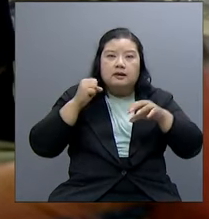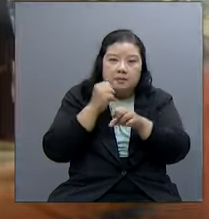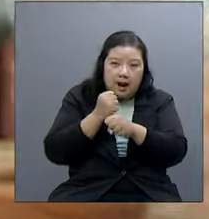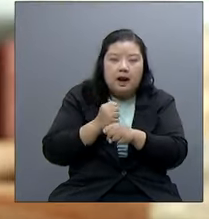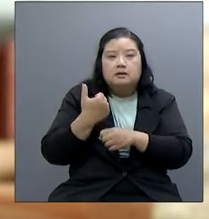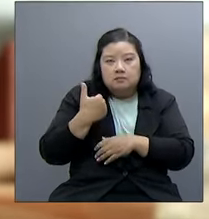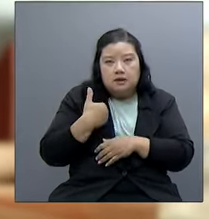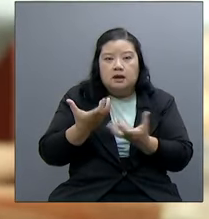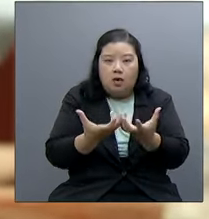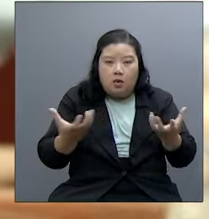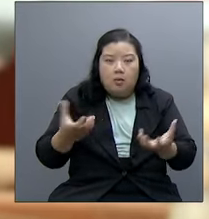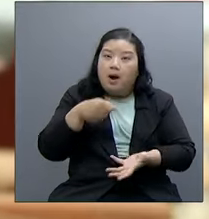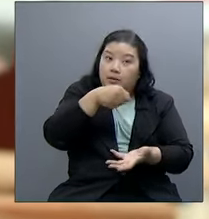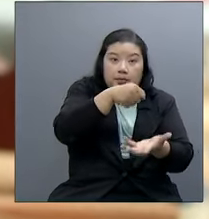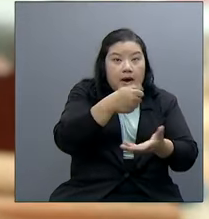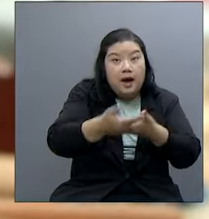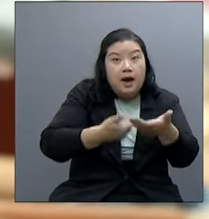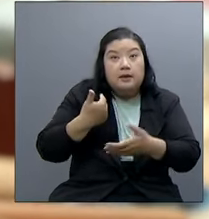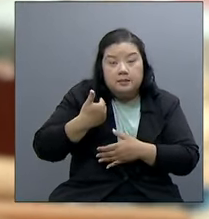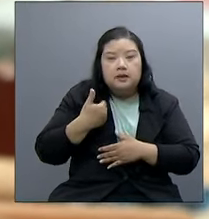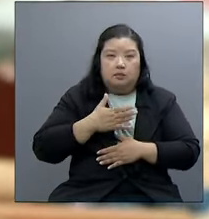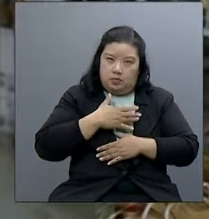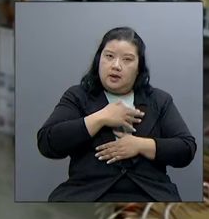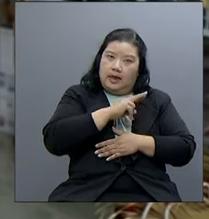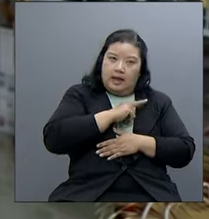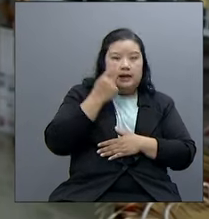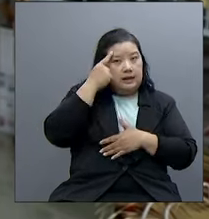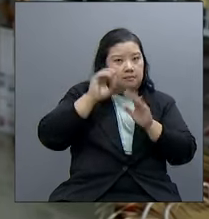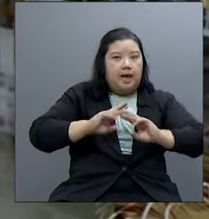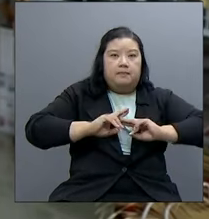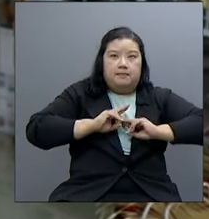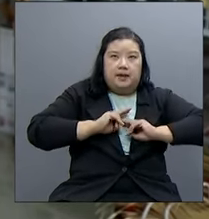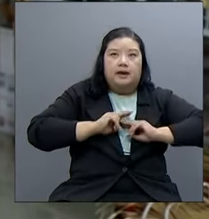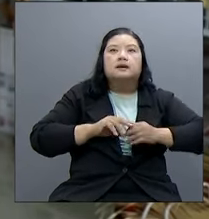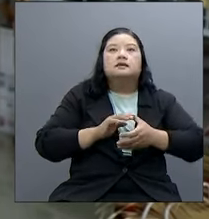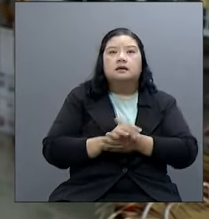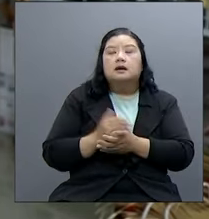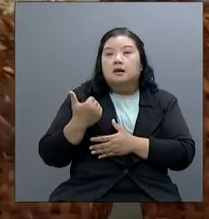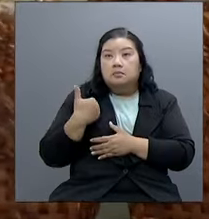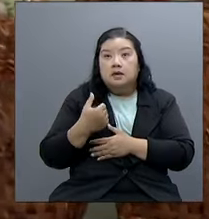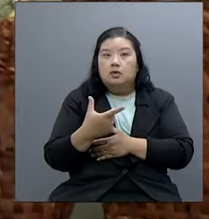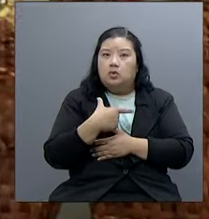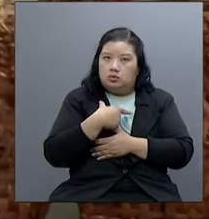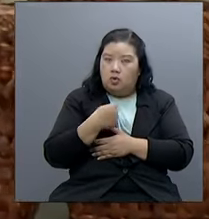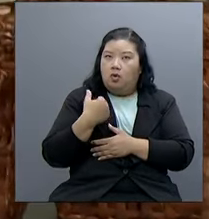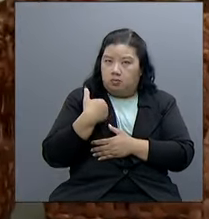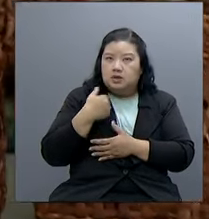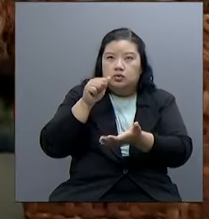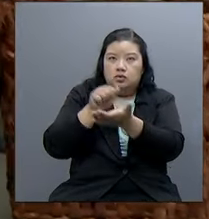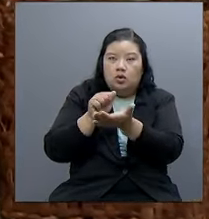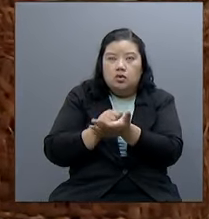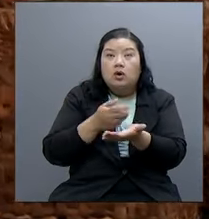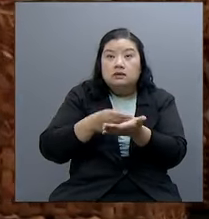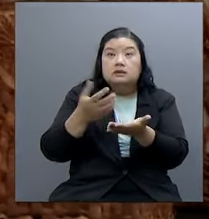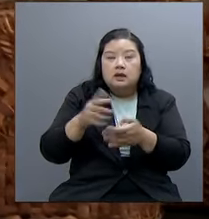มาป้นะคะตัทีเป็คนออกแบบ กระเป๋าเองทั้งหมดเลยค่ะผลตอบรับจากลกค้าถือวาดีค่ะก็คือมาซื้อก